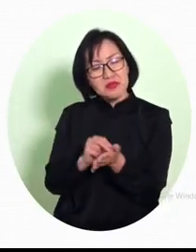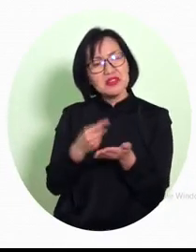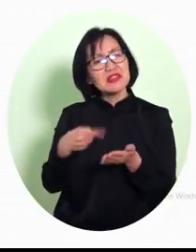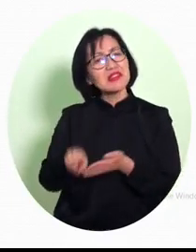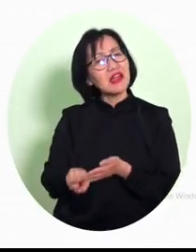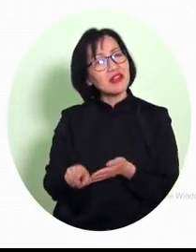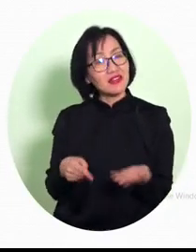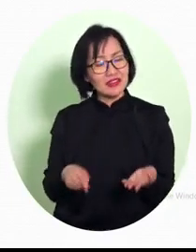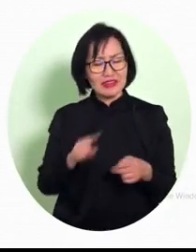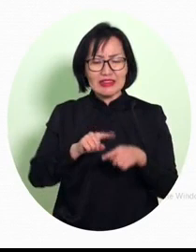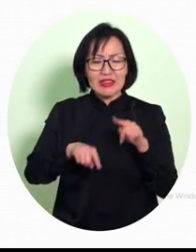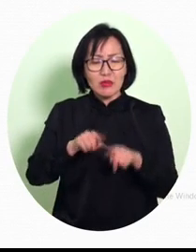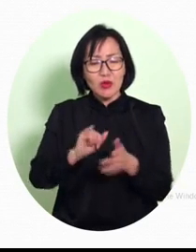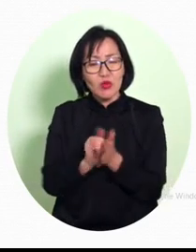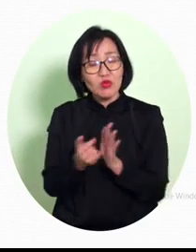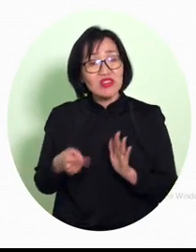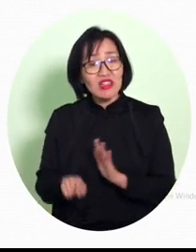бол? Ямар учраас?